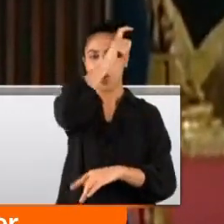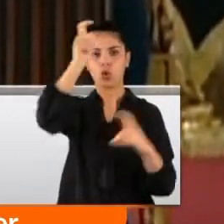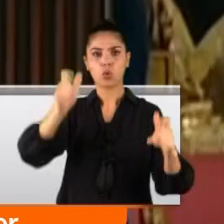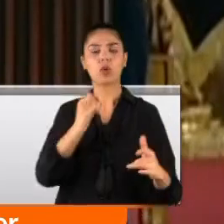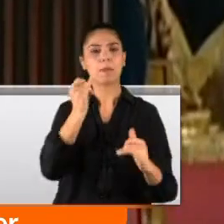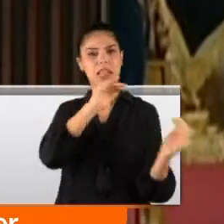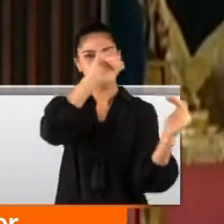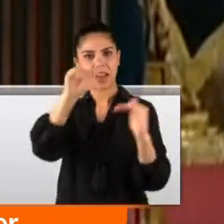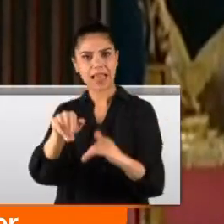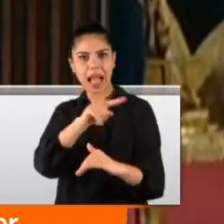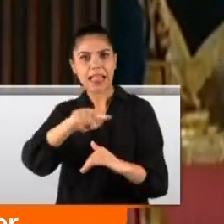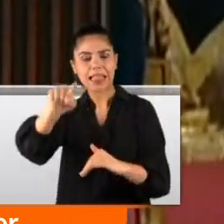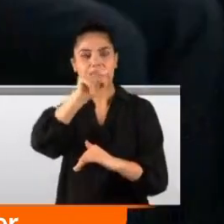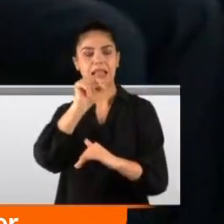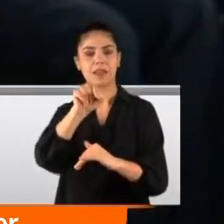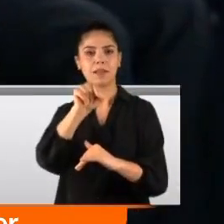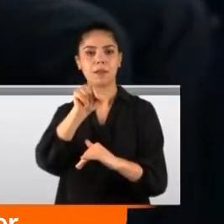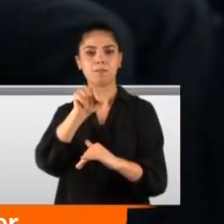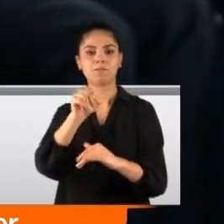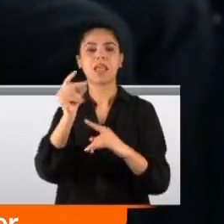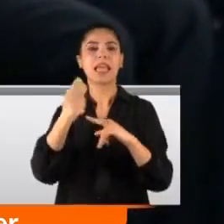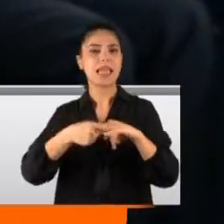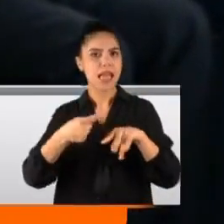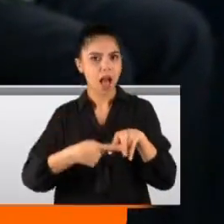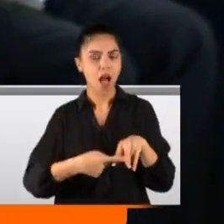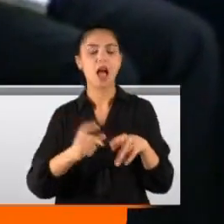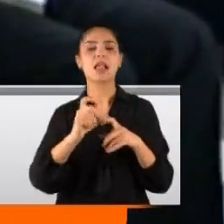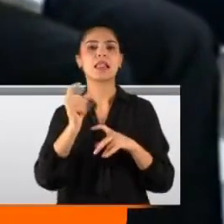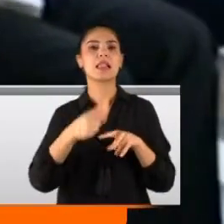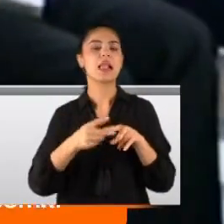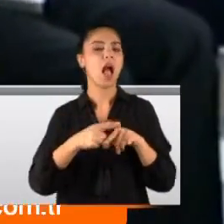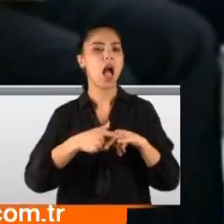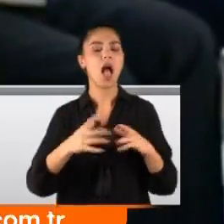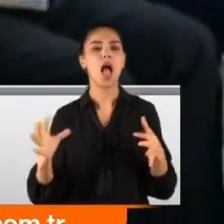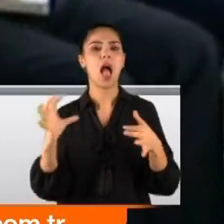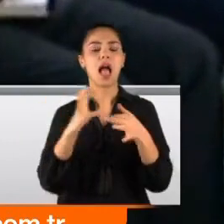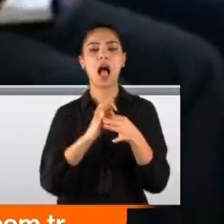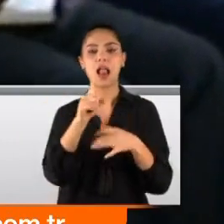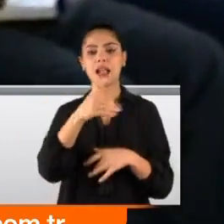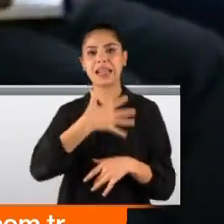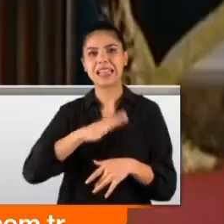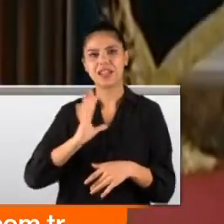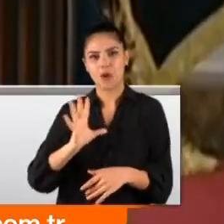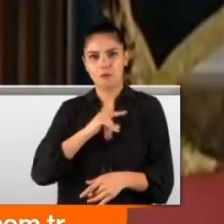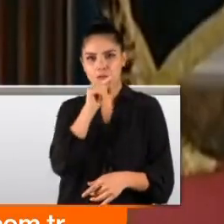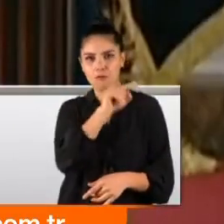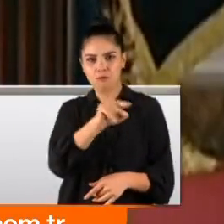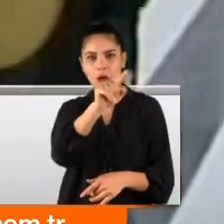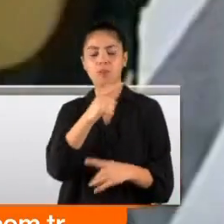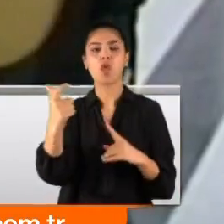ziyarette de özellikle İHA ve SİHA'larla alakalı talepleri bizlere olmuştu.